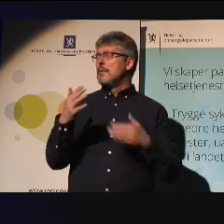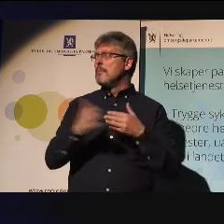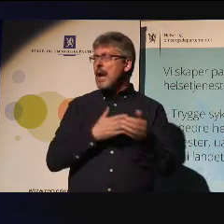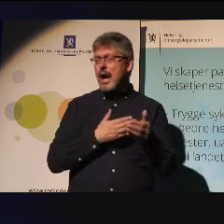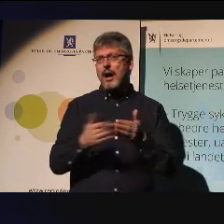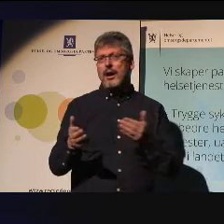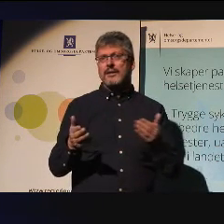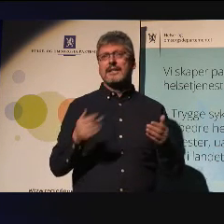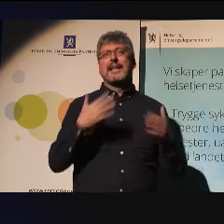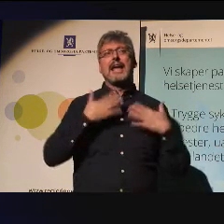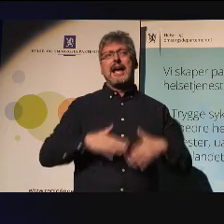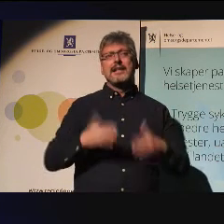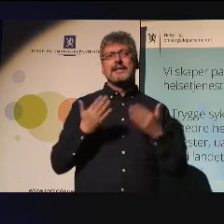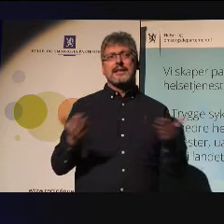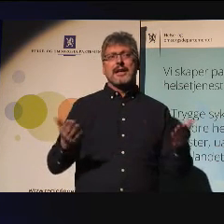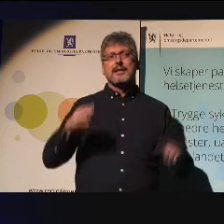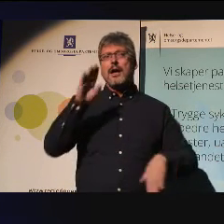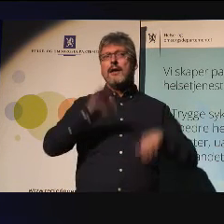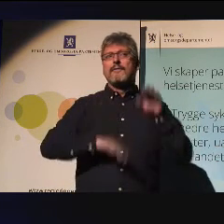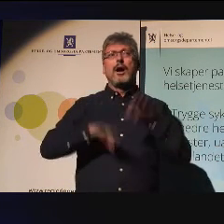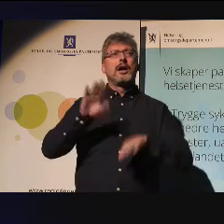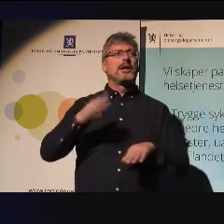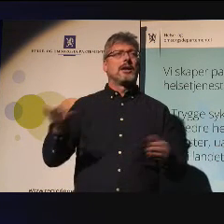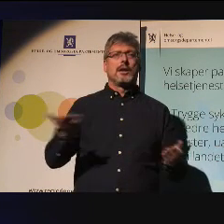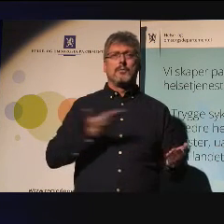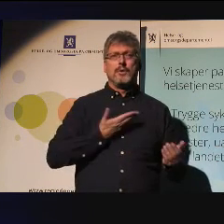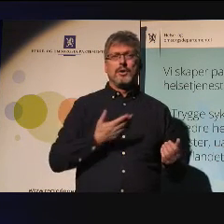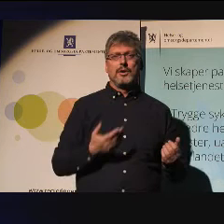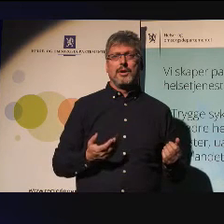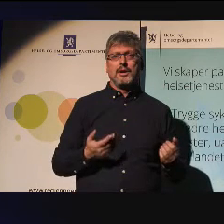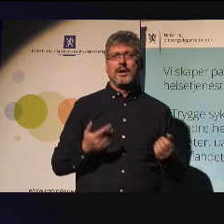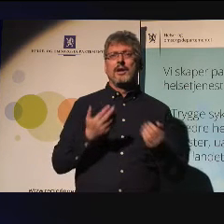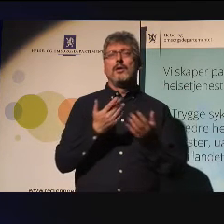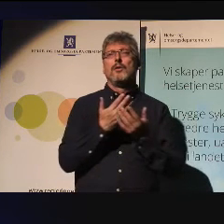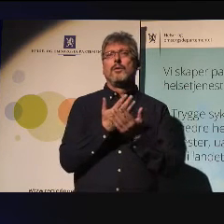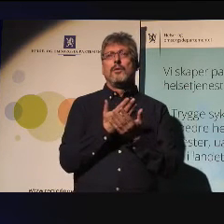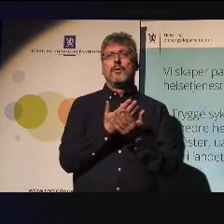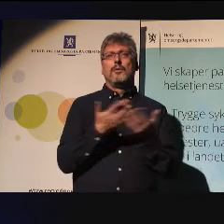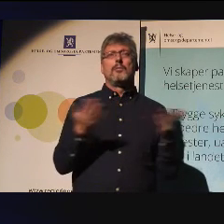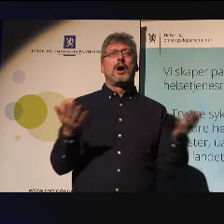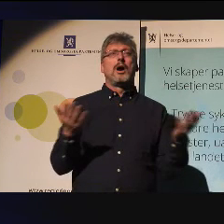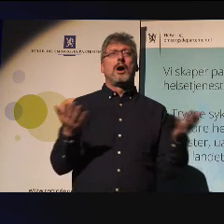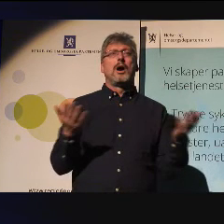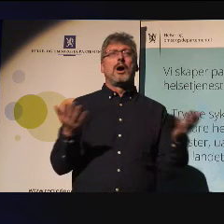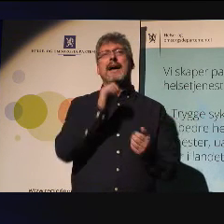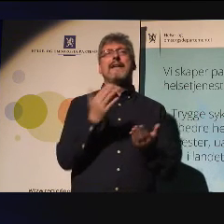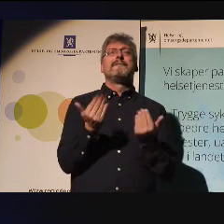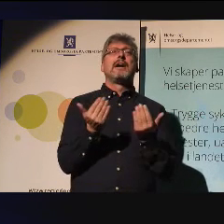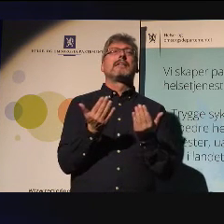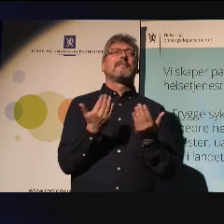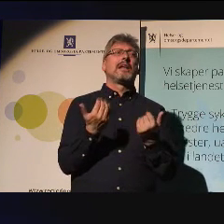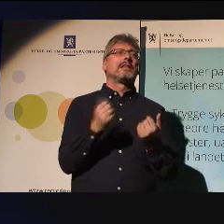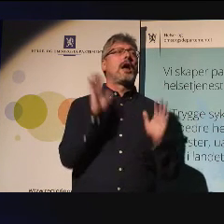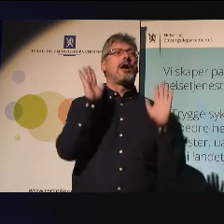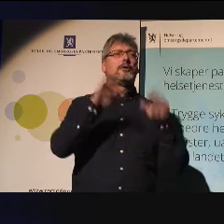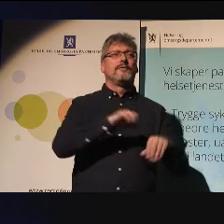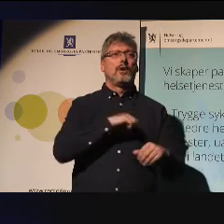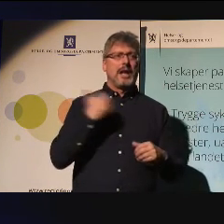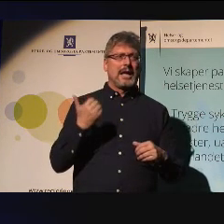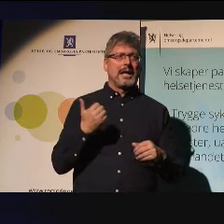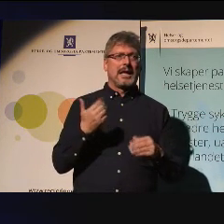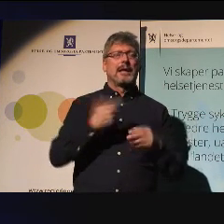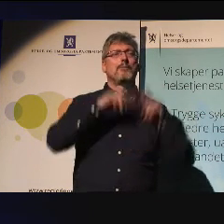Behandlingen i helsetjenesten varierer for mye. For mange venter unødvendig lenge på utredning og behandling.